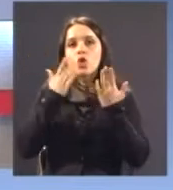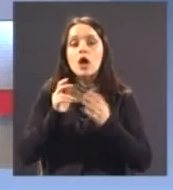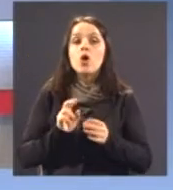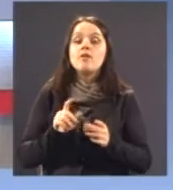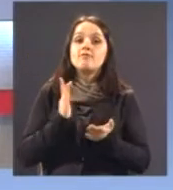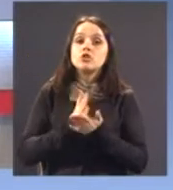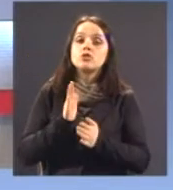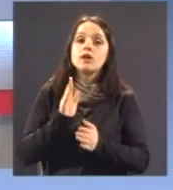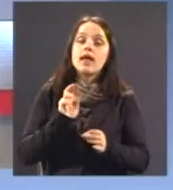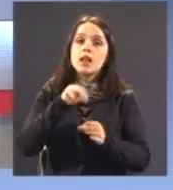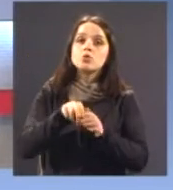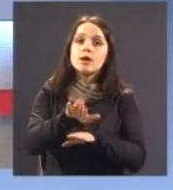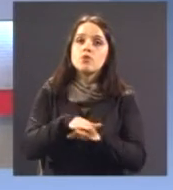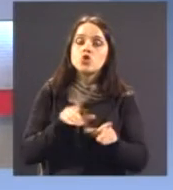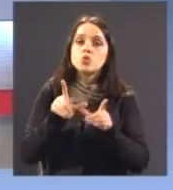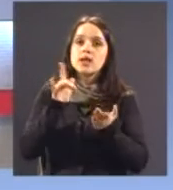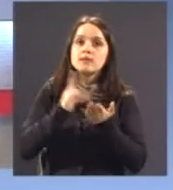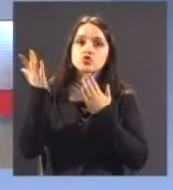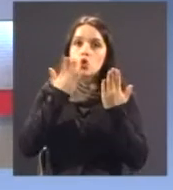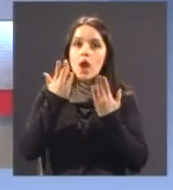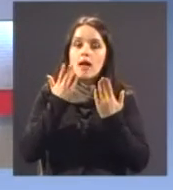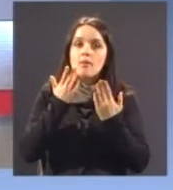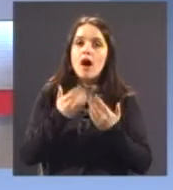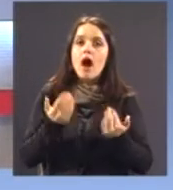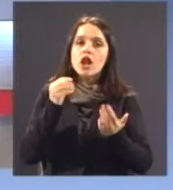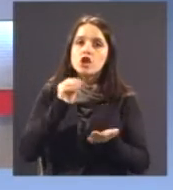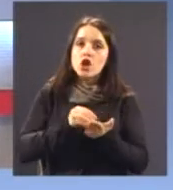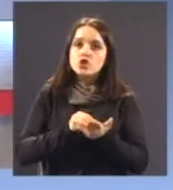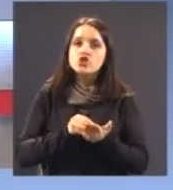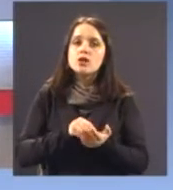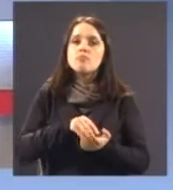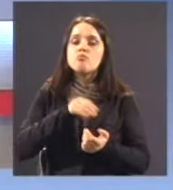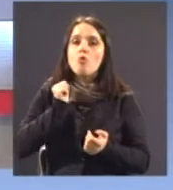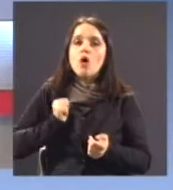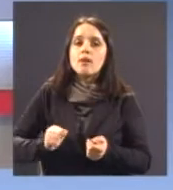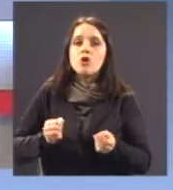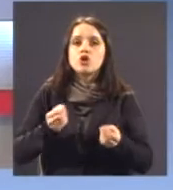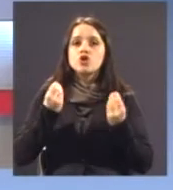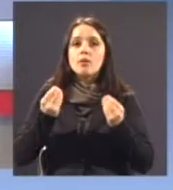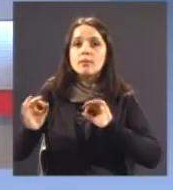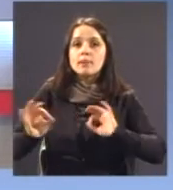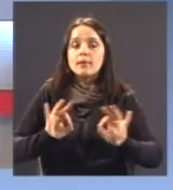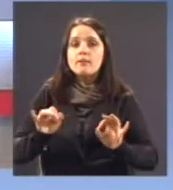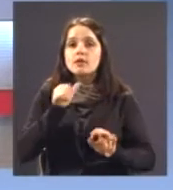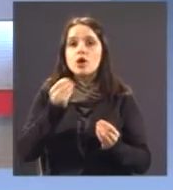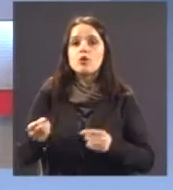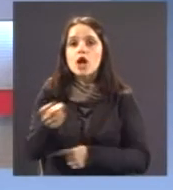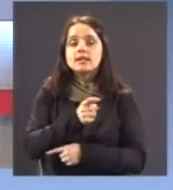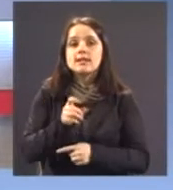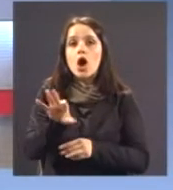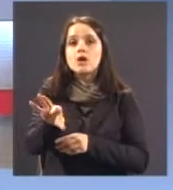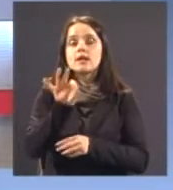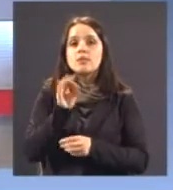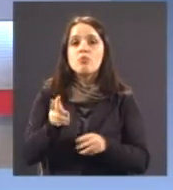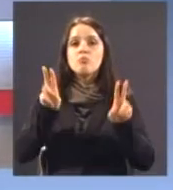počela. Ali još uvijek se, znači, moramo se dobro spremiti i dobro se organizirati da odaberemo pravu